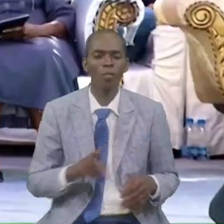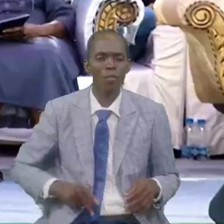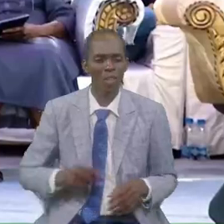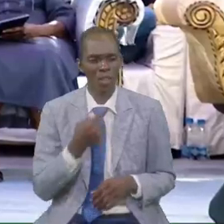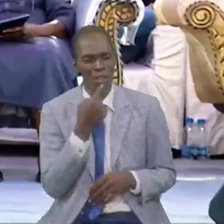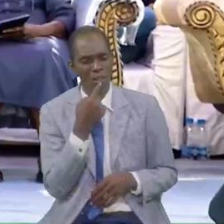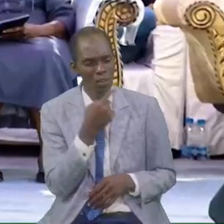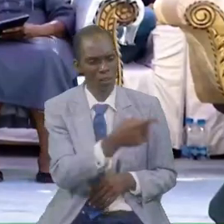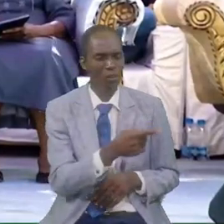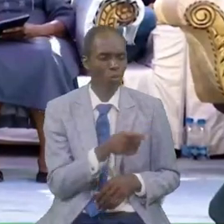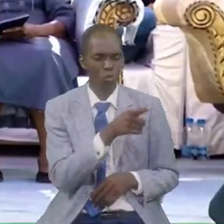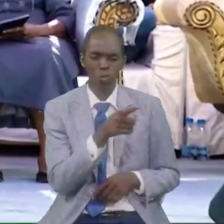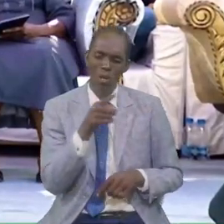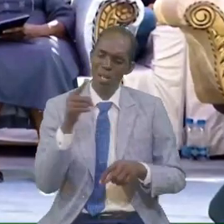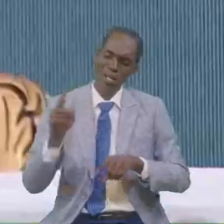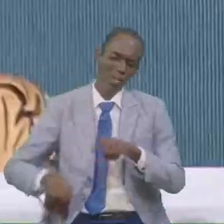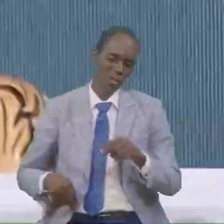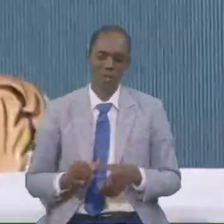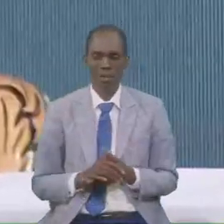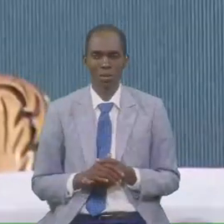Et le roi a dit, tu ne peux pas.